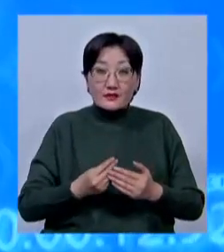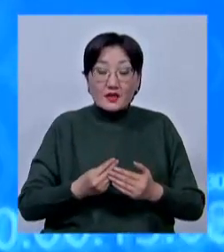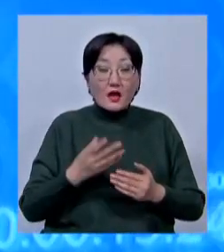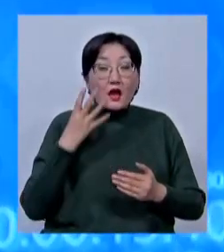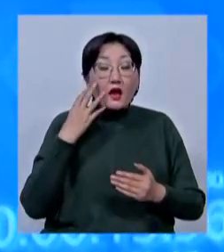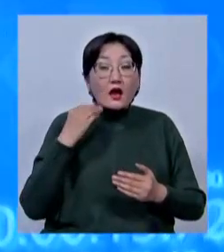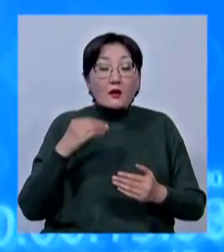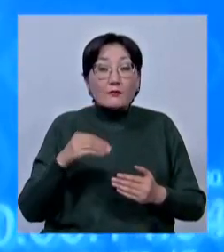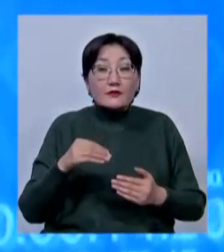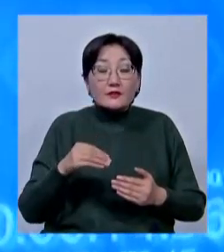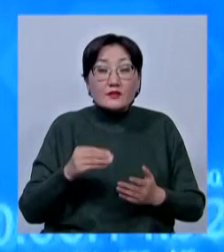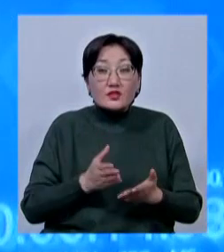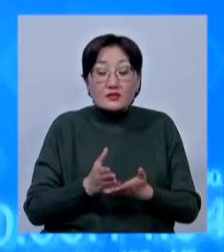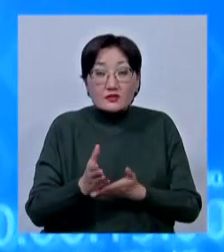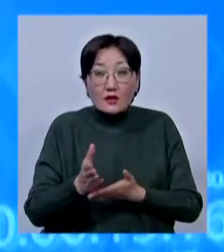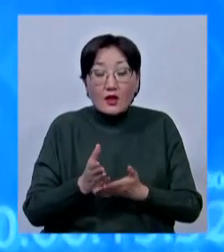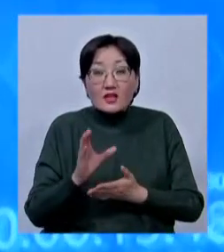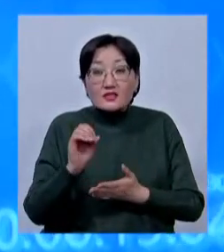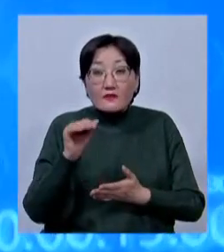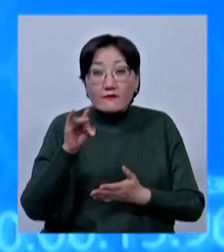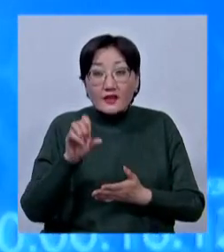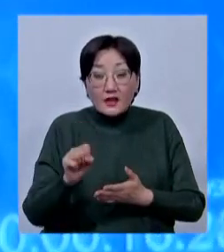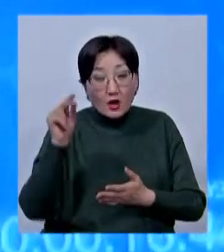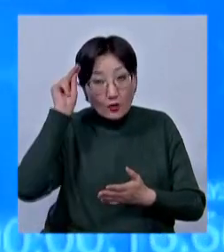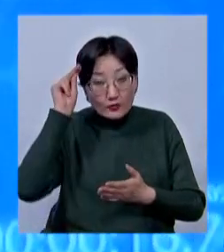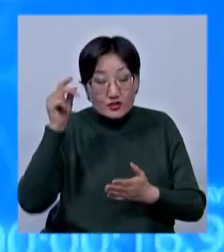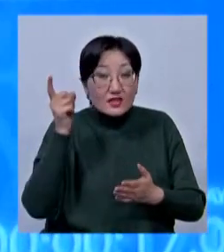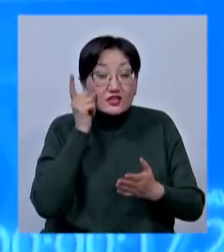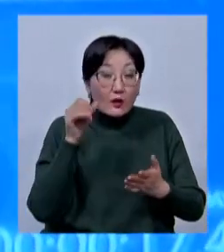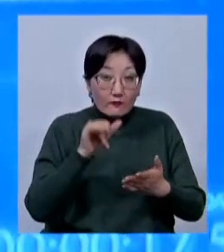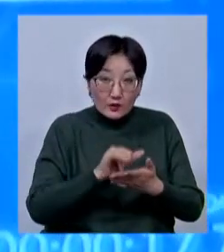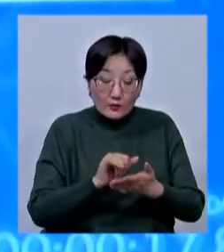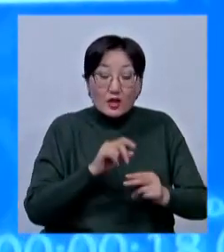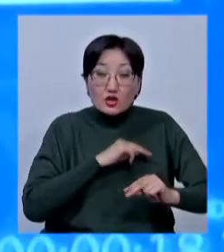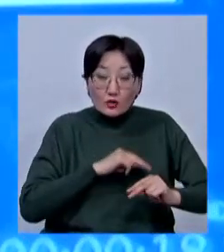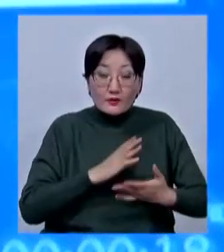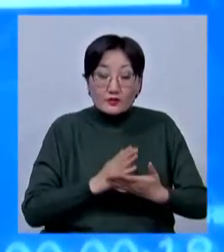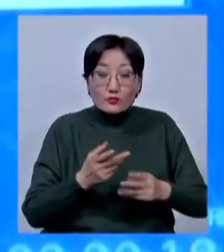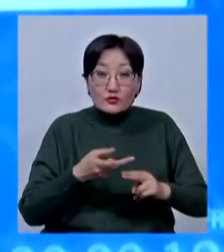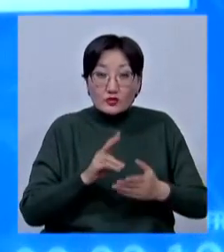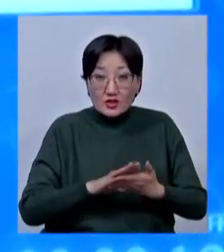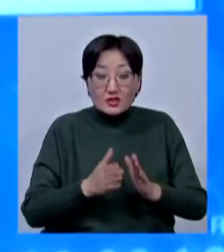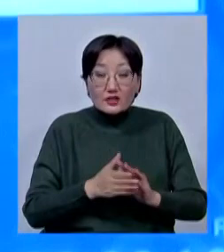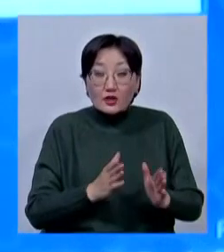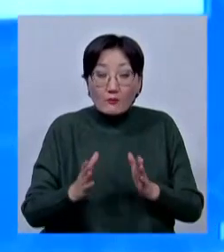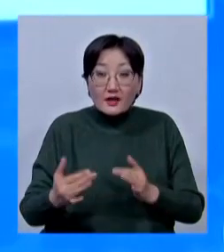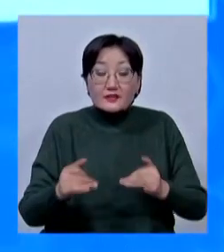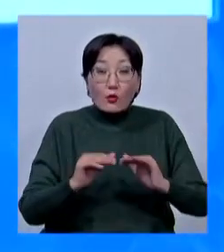өзіміздің алматылық сфера платформасы жұмыс жасайды, білім платформасы. Сонан кейін сол жағдайлар жасалды. Қазір